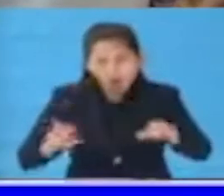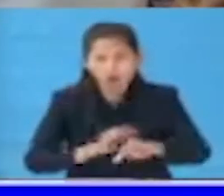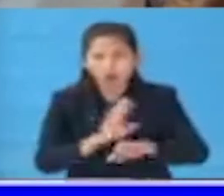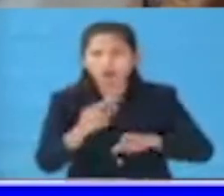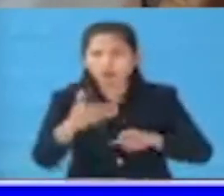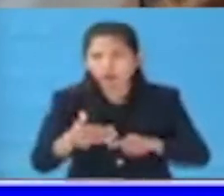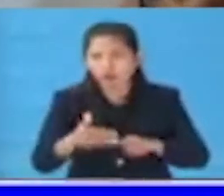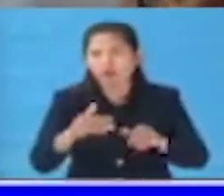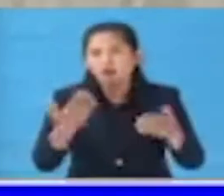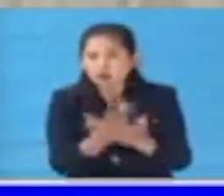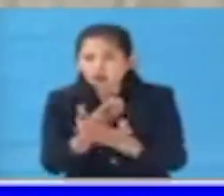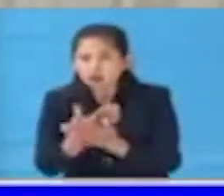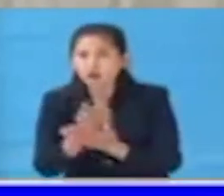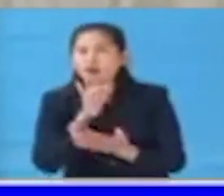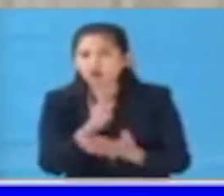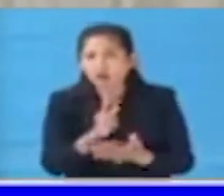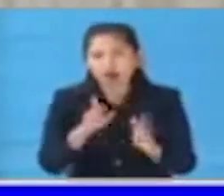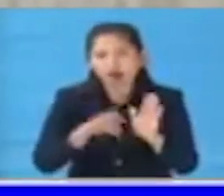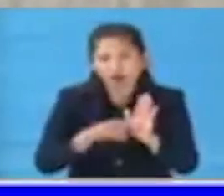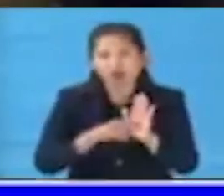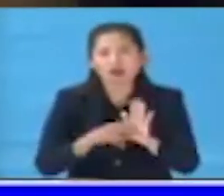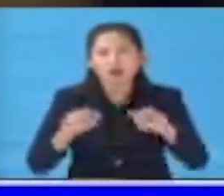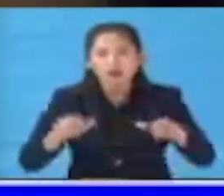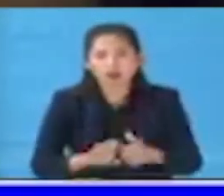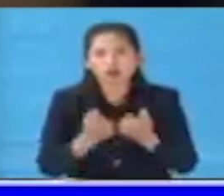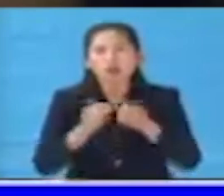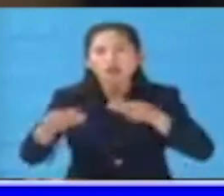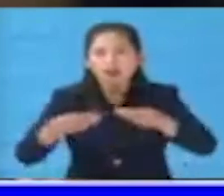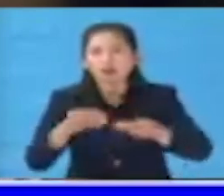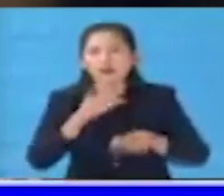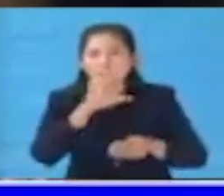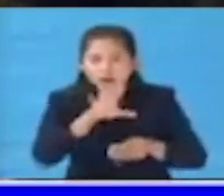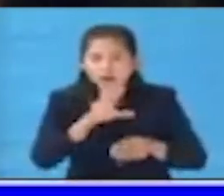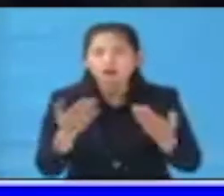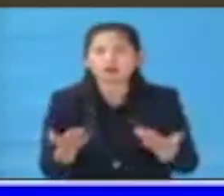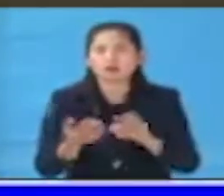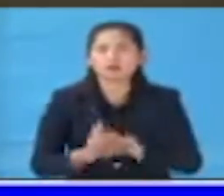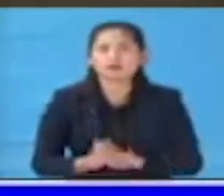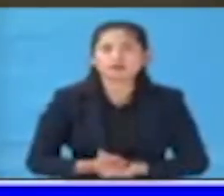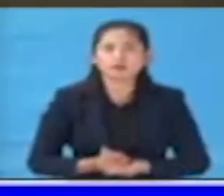COVID-19 ថ្មីៗបានបញ្ជាក់រឹតតែច្បាស់អំពីគ្រោះថ្នាក់នៃការជួញដូរសត្វរស់នេះ។